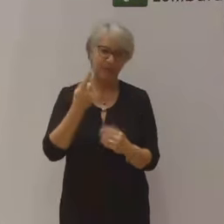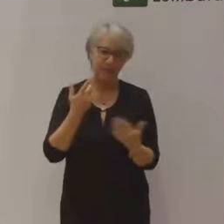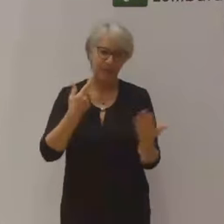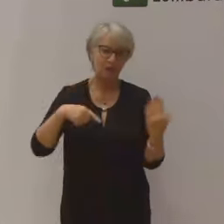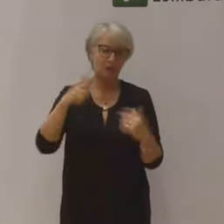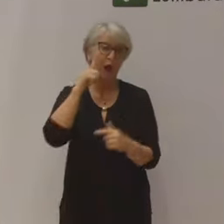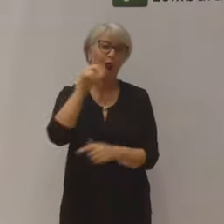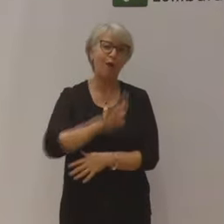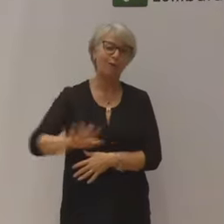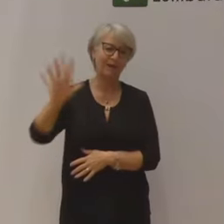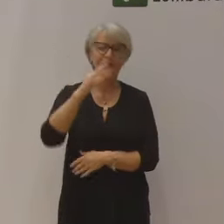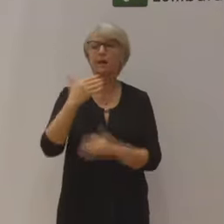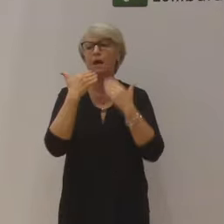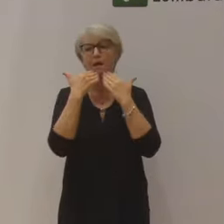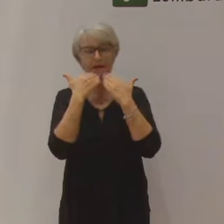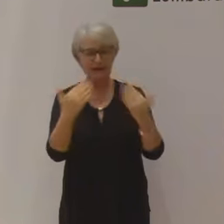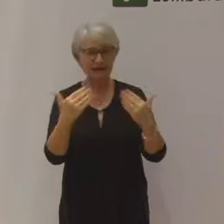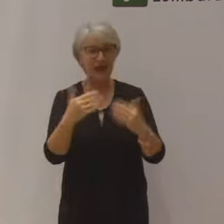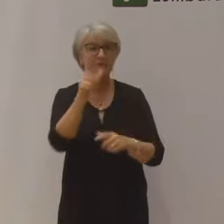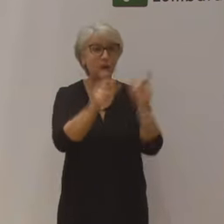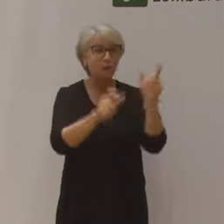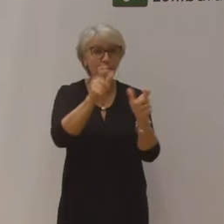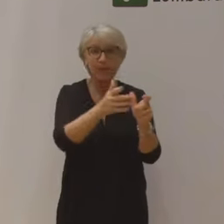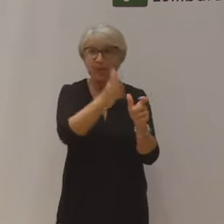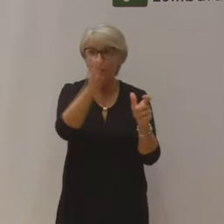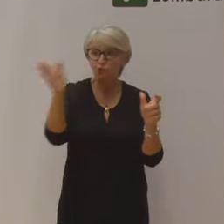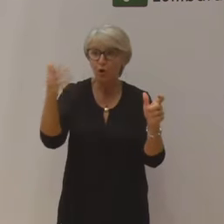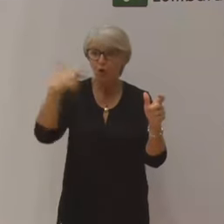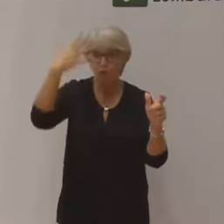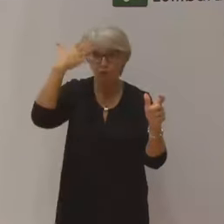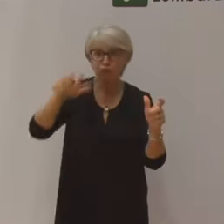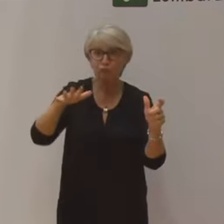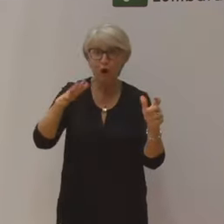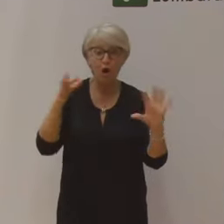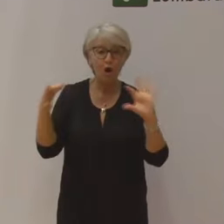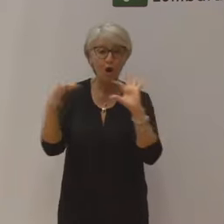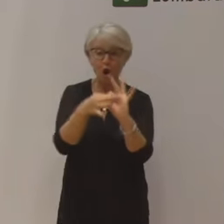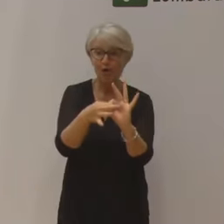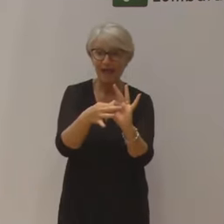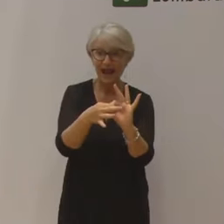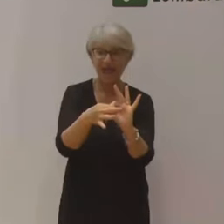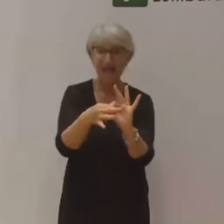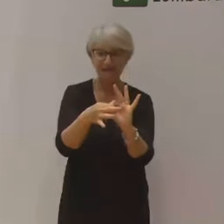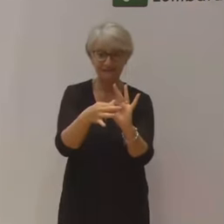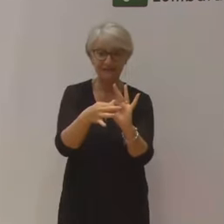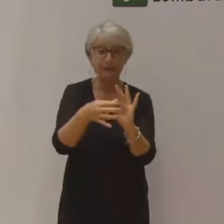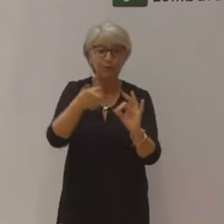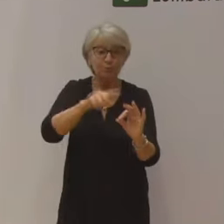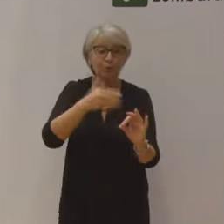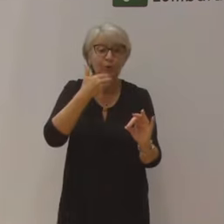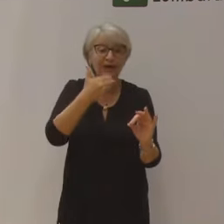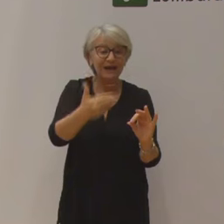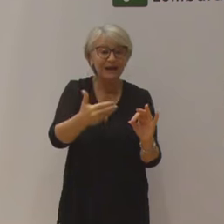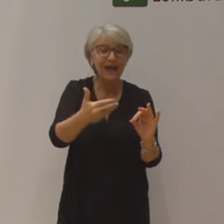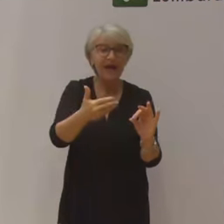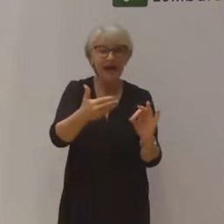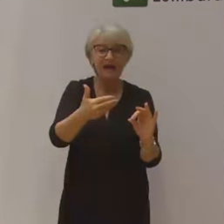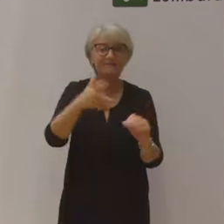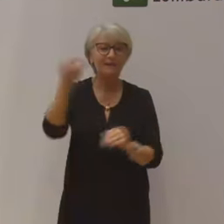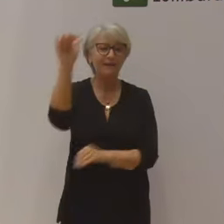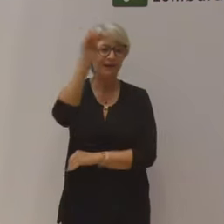nostra Lombardia. Grazie anche a tutte le persone che so che sono collegate. E grazie soprattutto